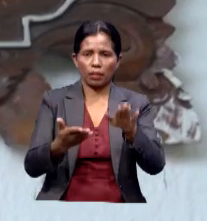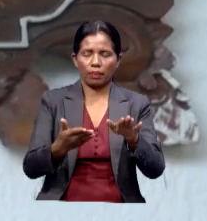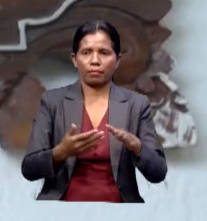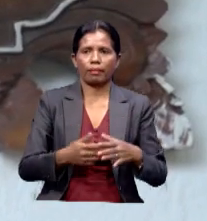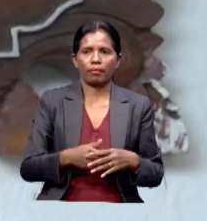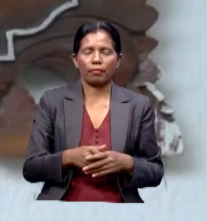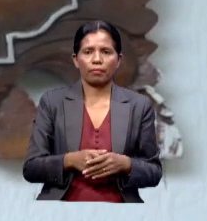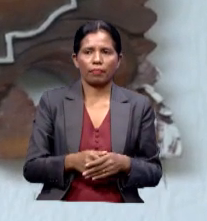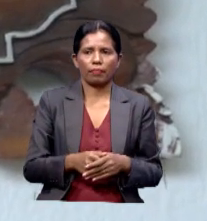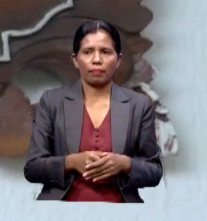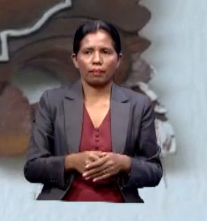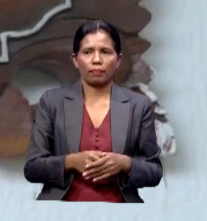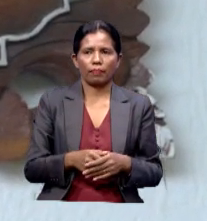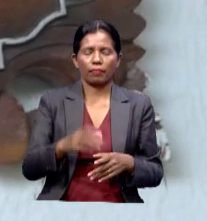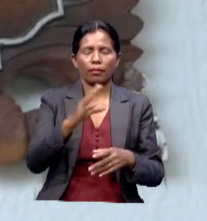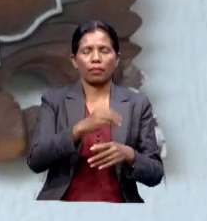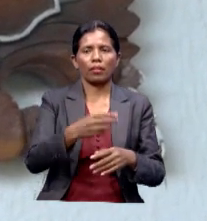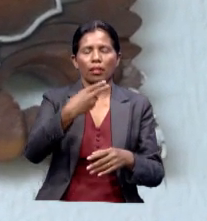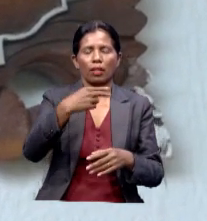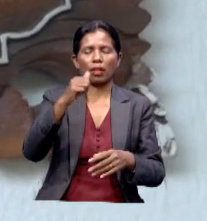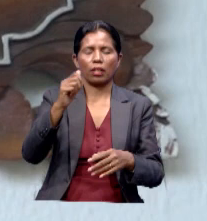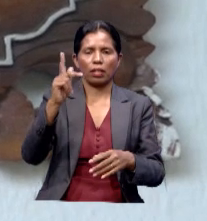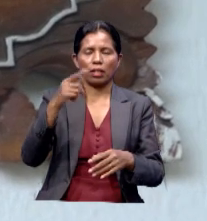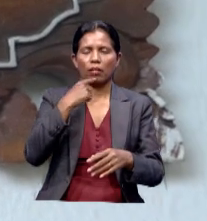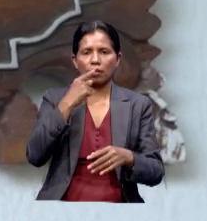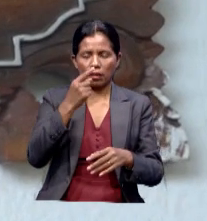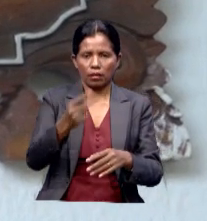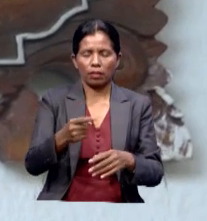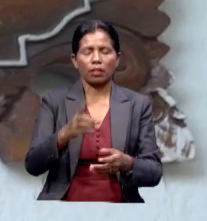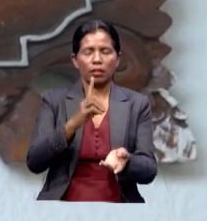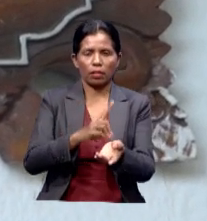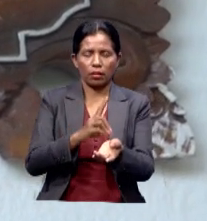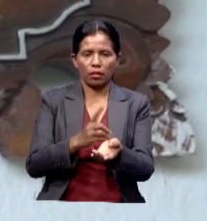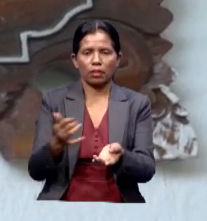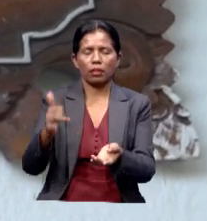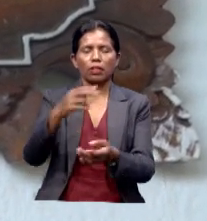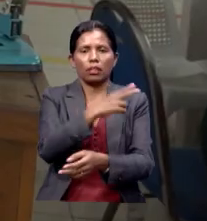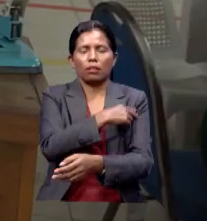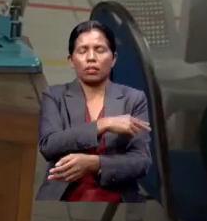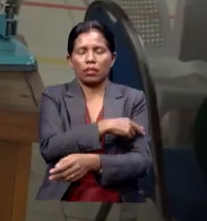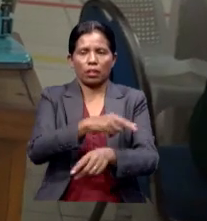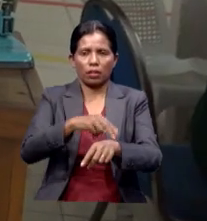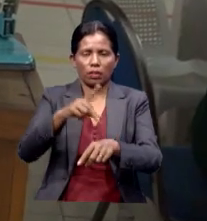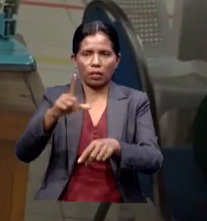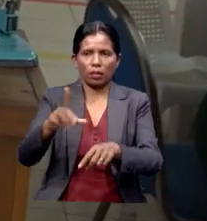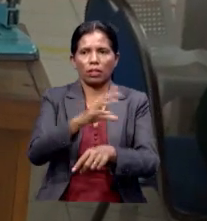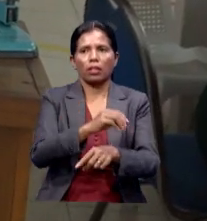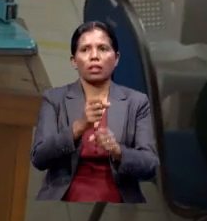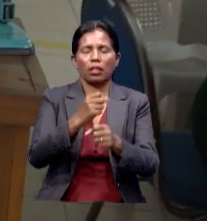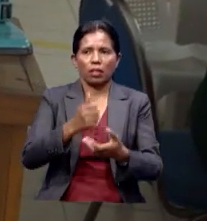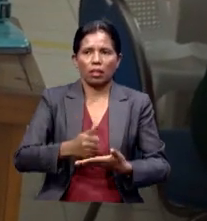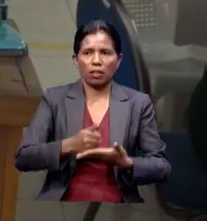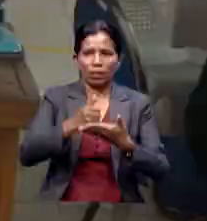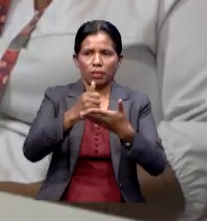mate. E a parte seluk, Associação HAC mos considera pessoal saúde sira e Hospital Nacional Guido Valadares halo atendimento